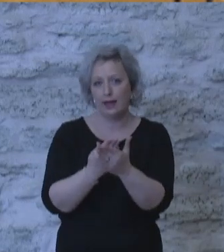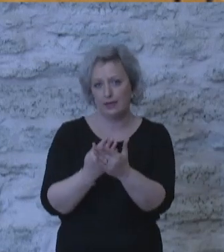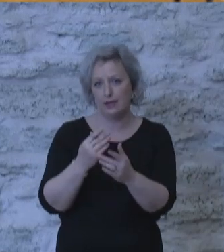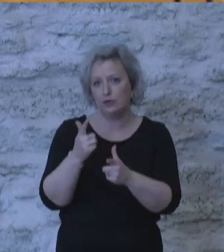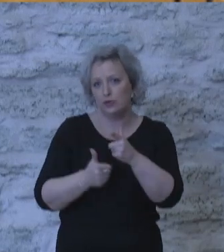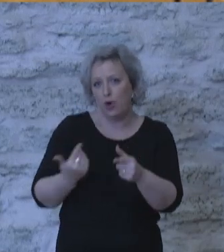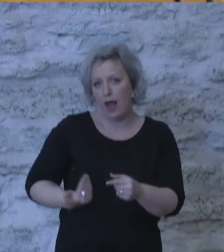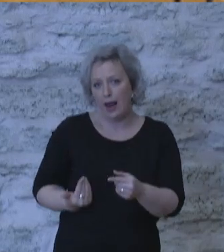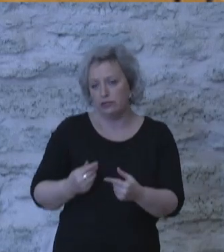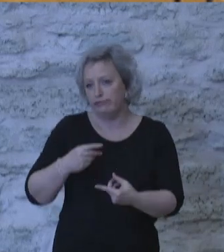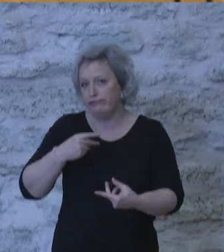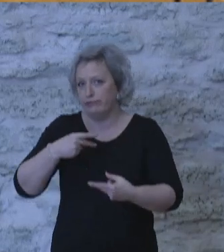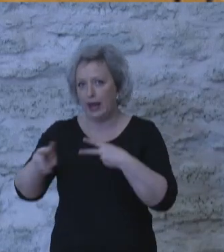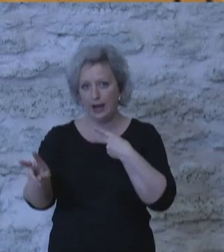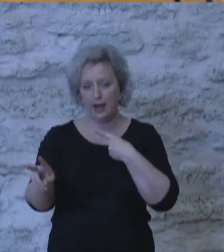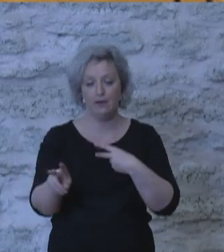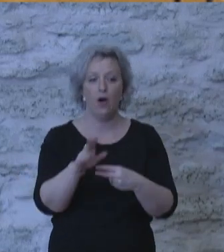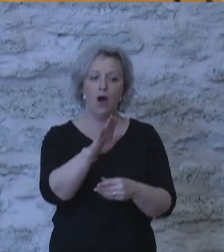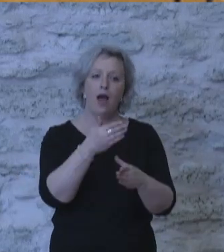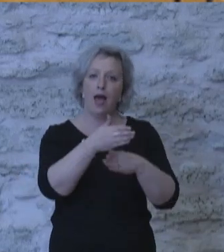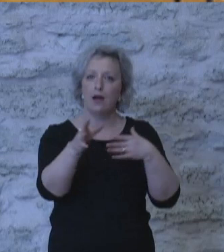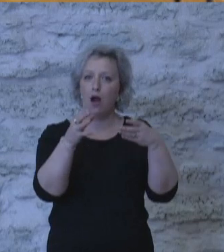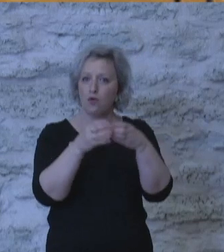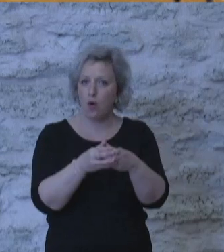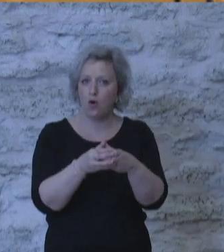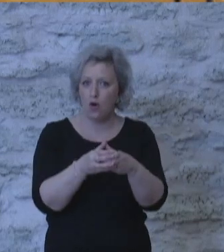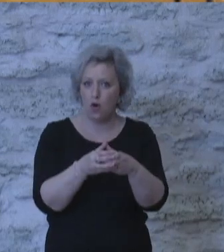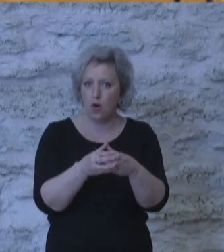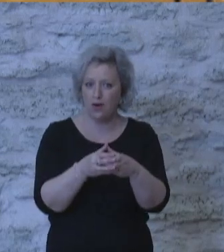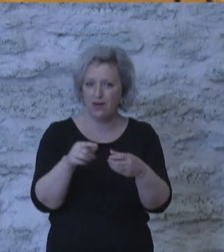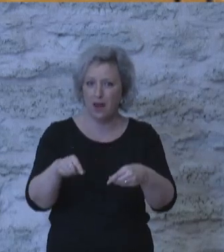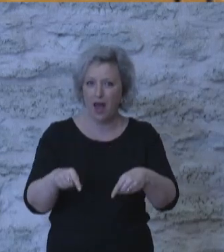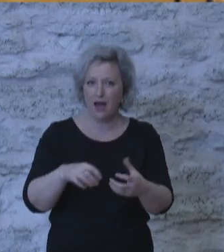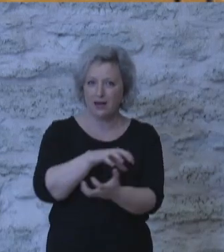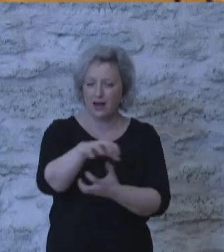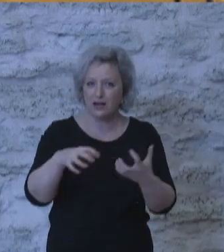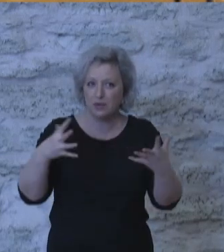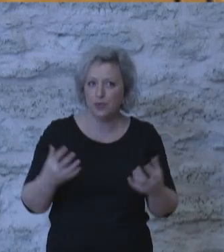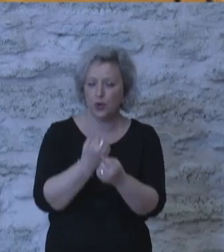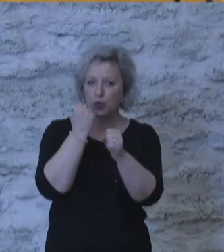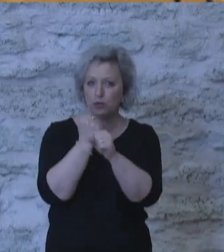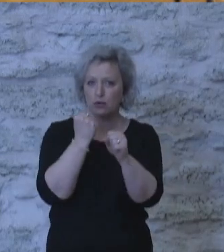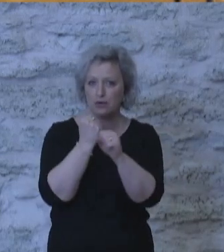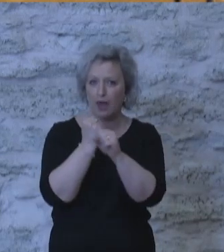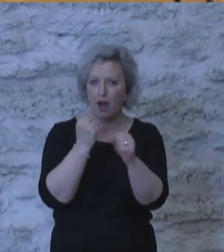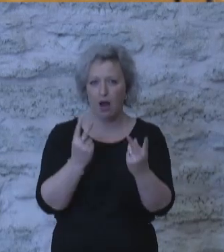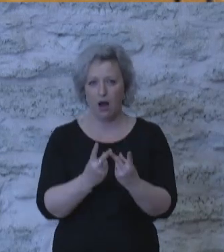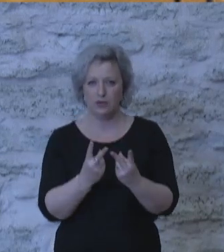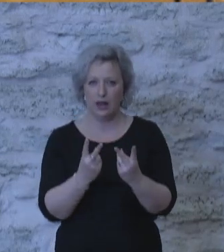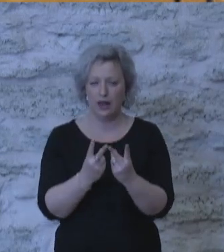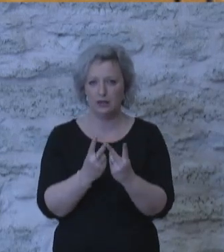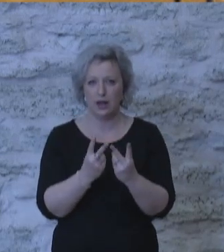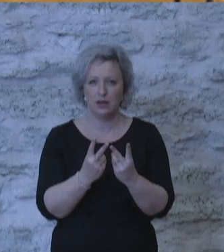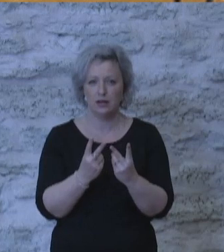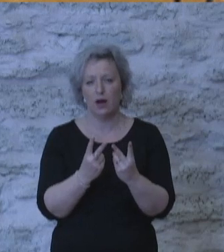vastupidised ja just teie erakond on üks nendest, kes on püüdnud selles kriisis väga palju teha ka sellised asju, mis on teie